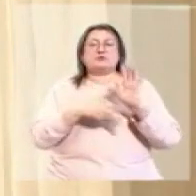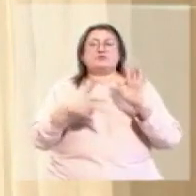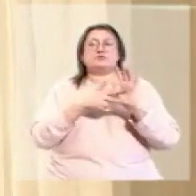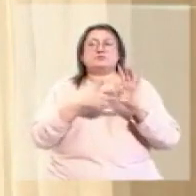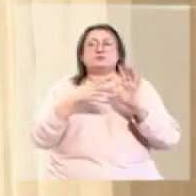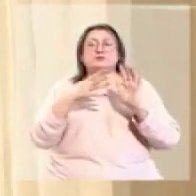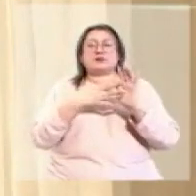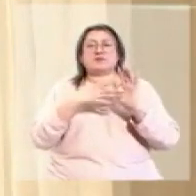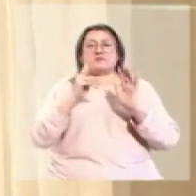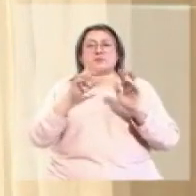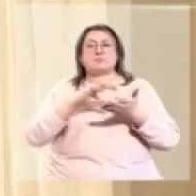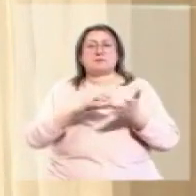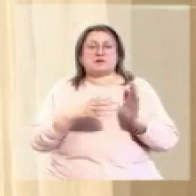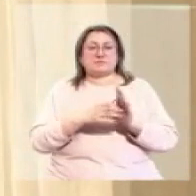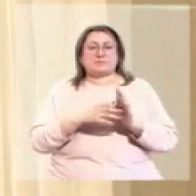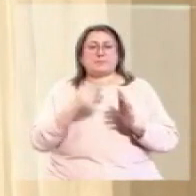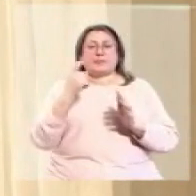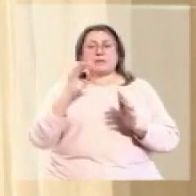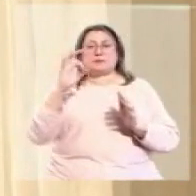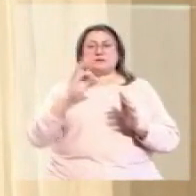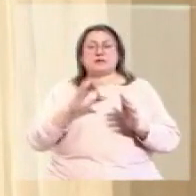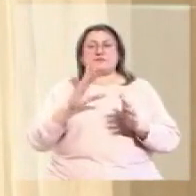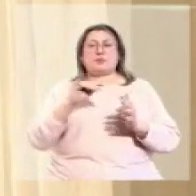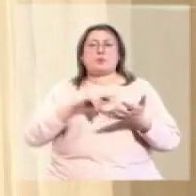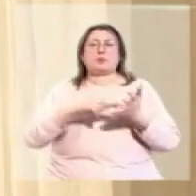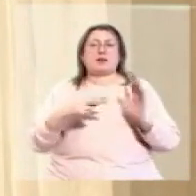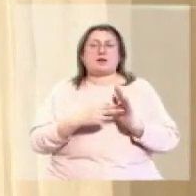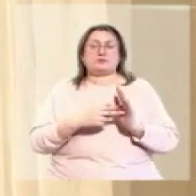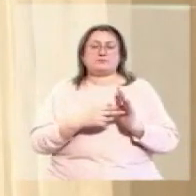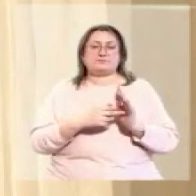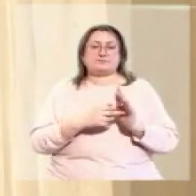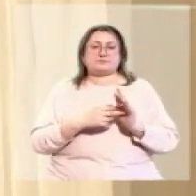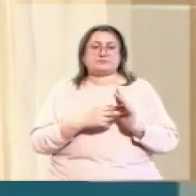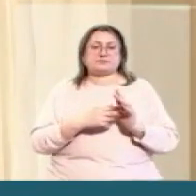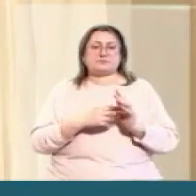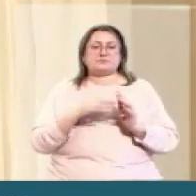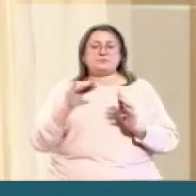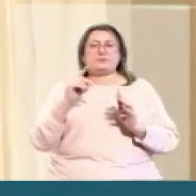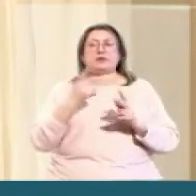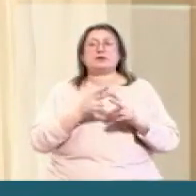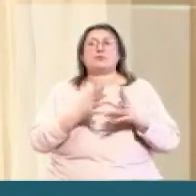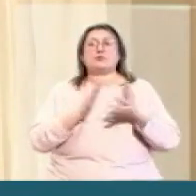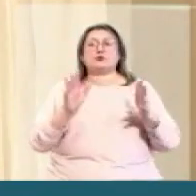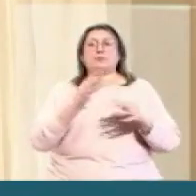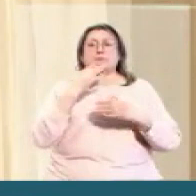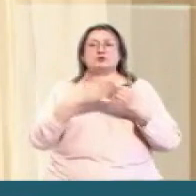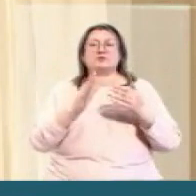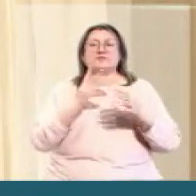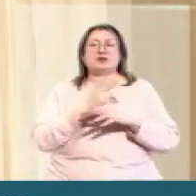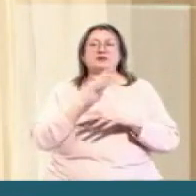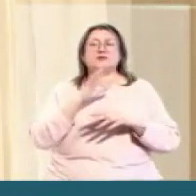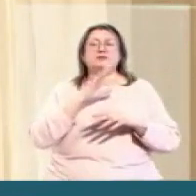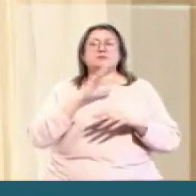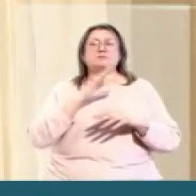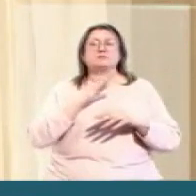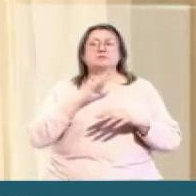квадратных метров жилья, что составляет 100% от доведенного плана. И что больше почти в 3 раза показателя введенного